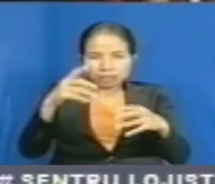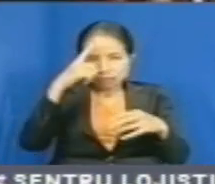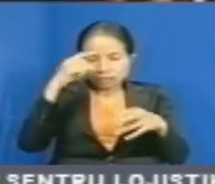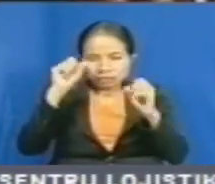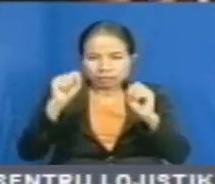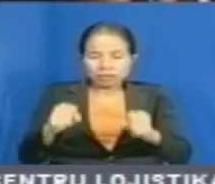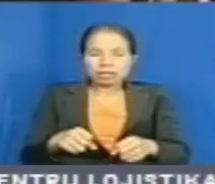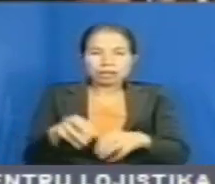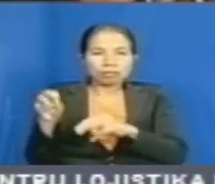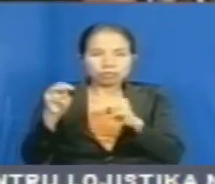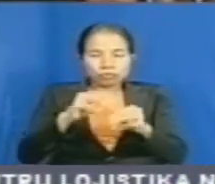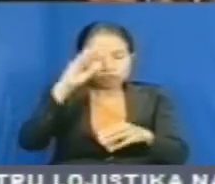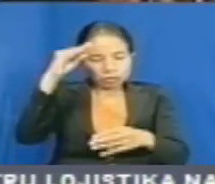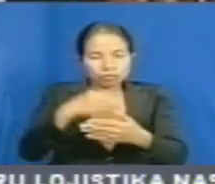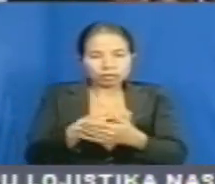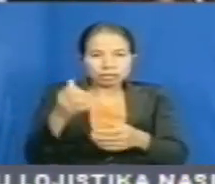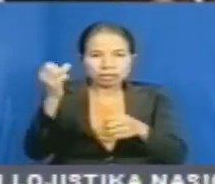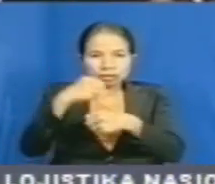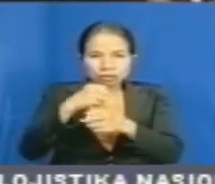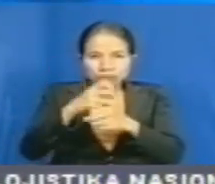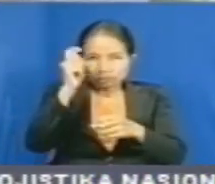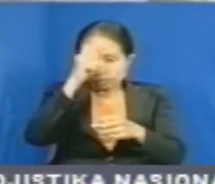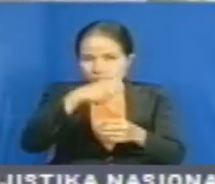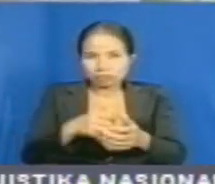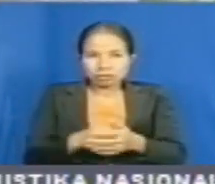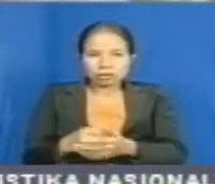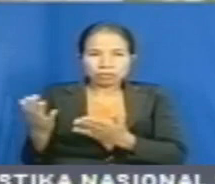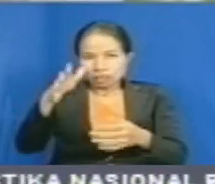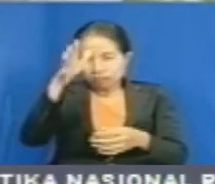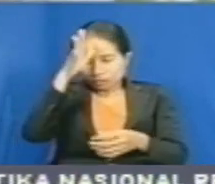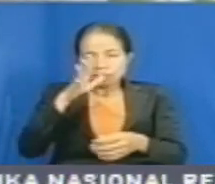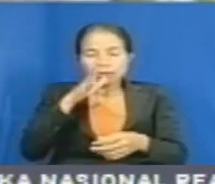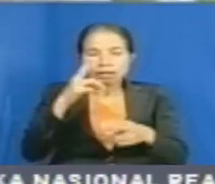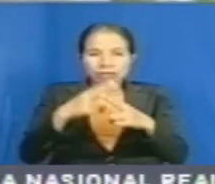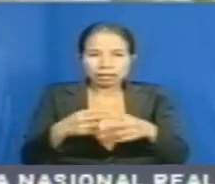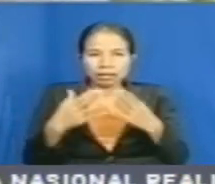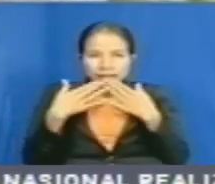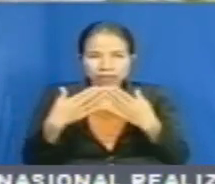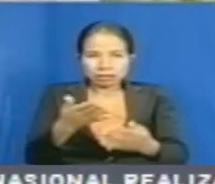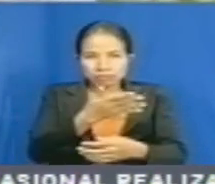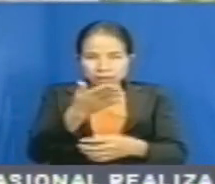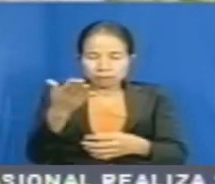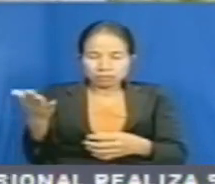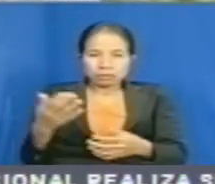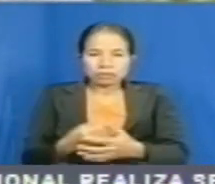bele forma o ansira to graduação. Kuri inang amang nara agradece tebis bah ita buat sila.